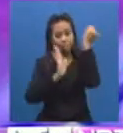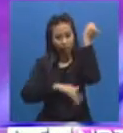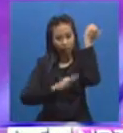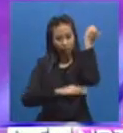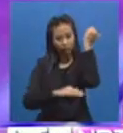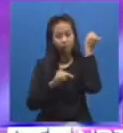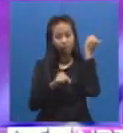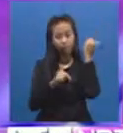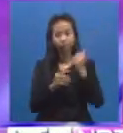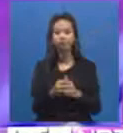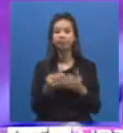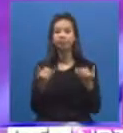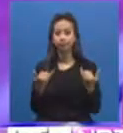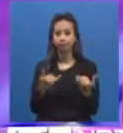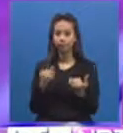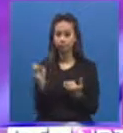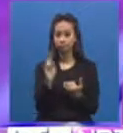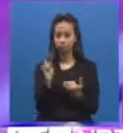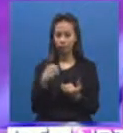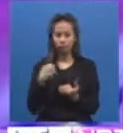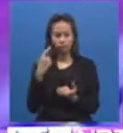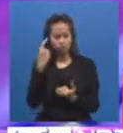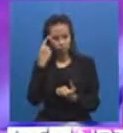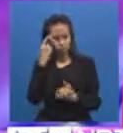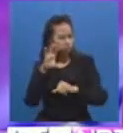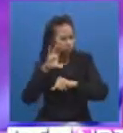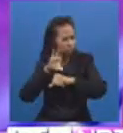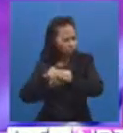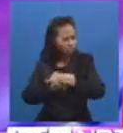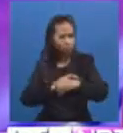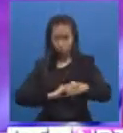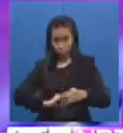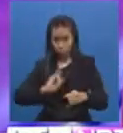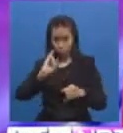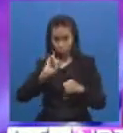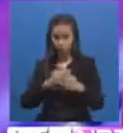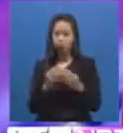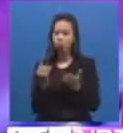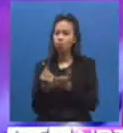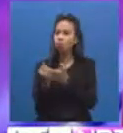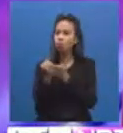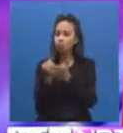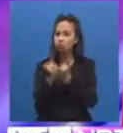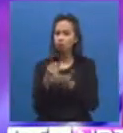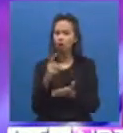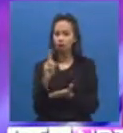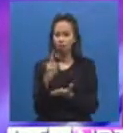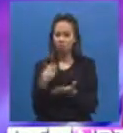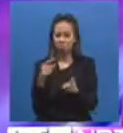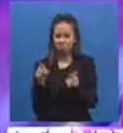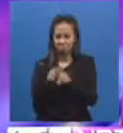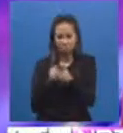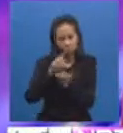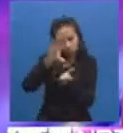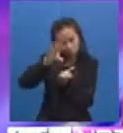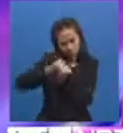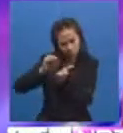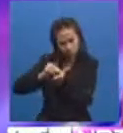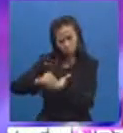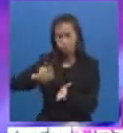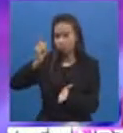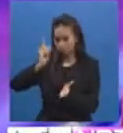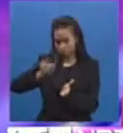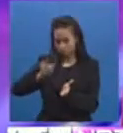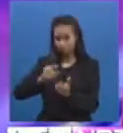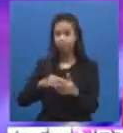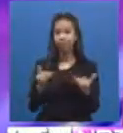งค่ะซึ่งไม่เพียงจะมัดตัวคนร้ายได้อย่างแน่นอนแล้วยังเป็นประโยชน์ต่อแนวทางการสืบสวนค้นหาความจริงอีกด้วยติด